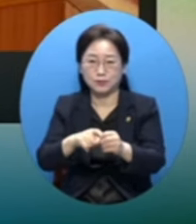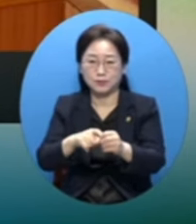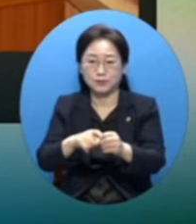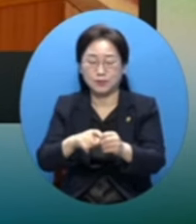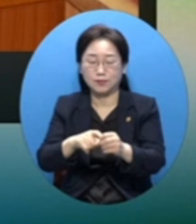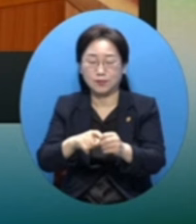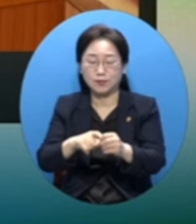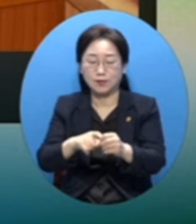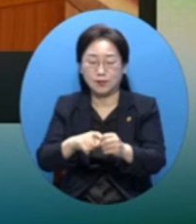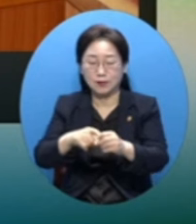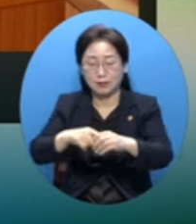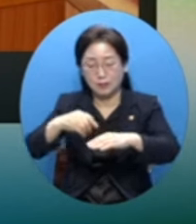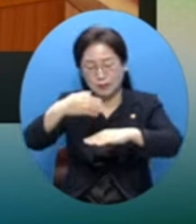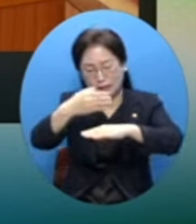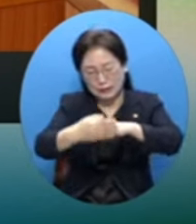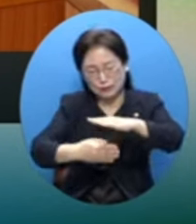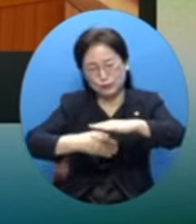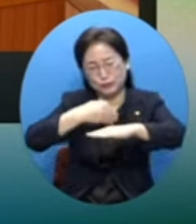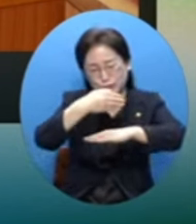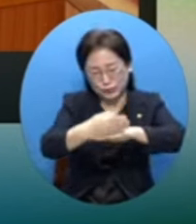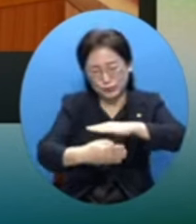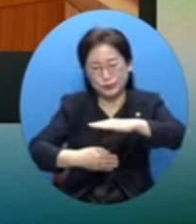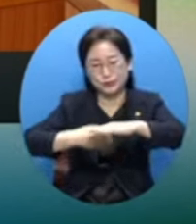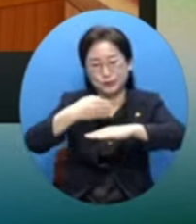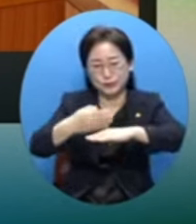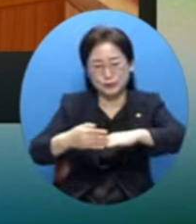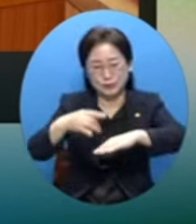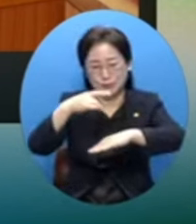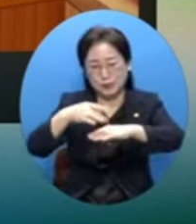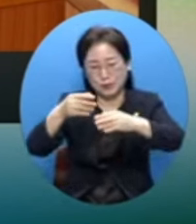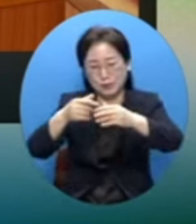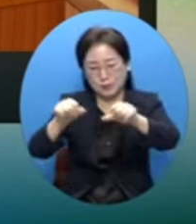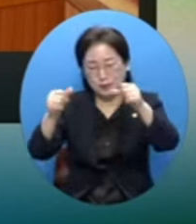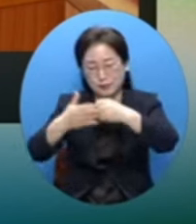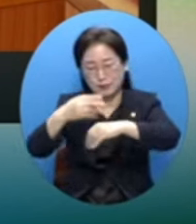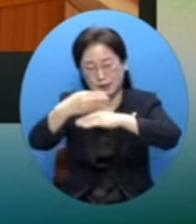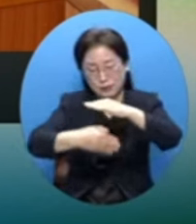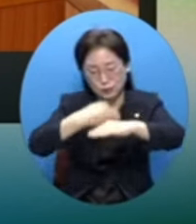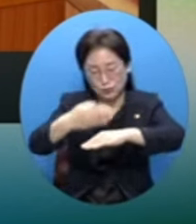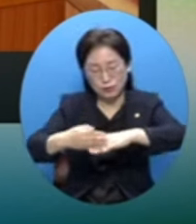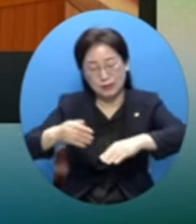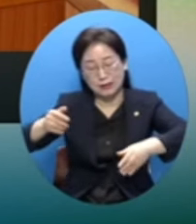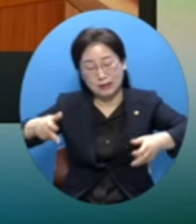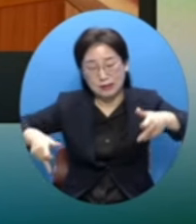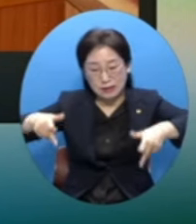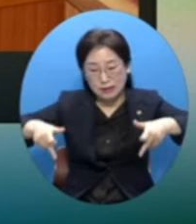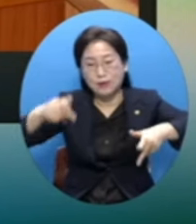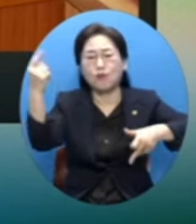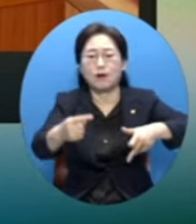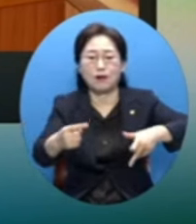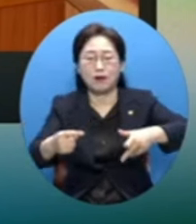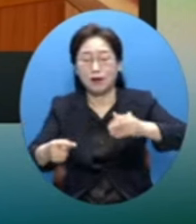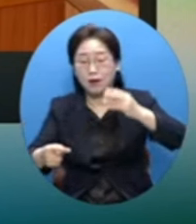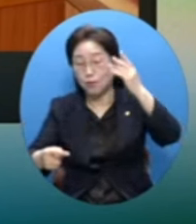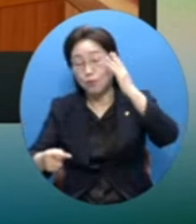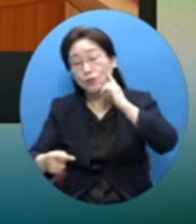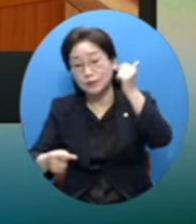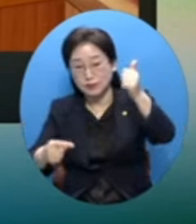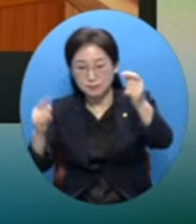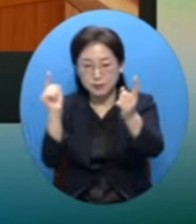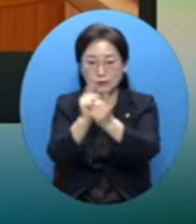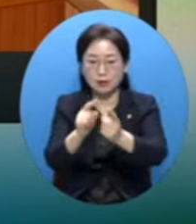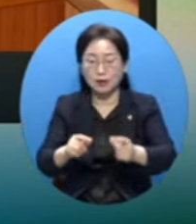쯤에 저희 교회에 와서 예배를 드리고 있었는데 그날 신유기도 후에 교통사고로 다친